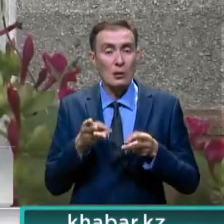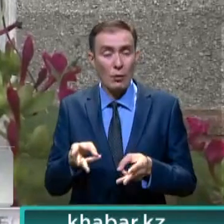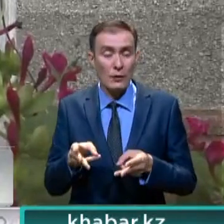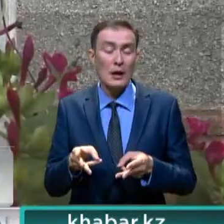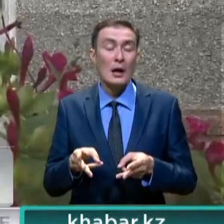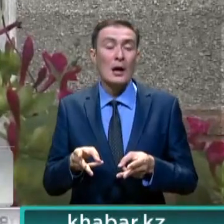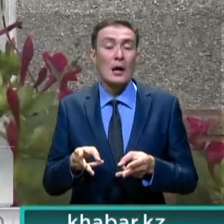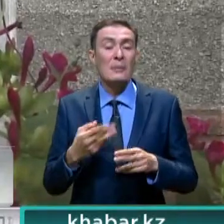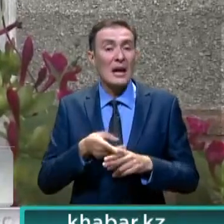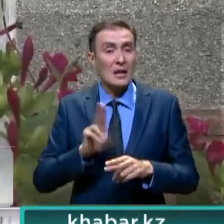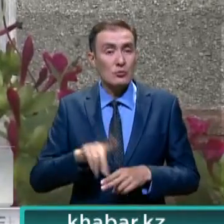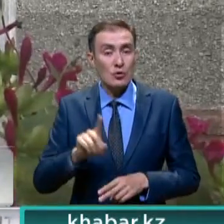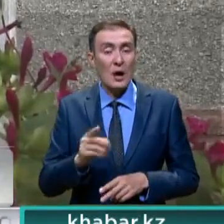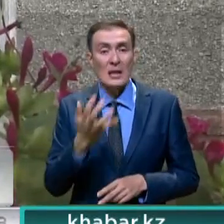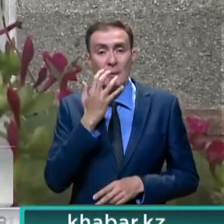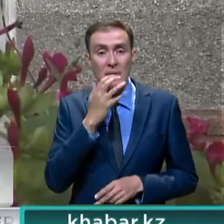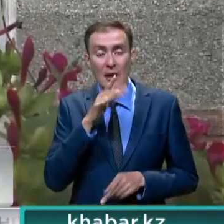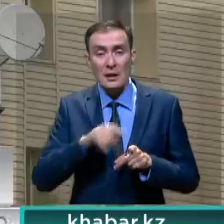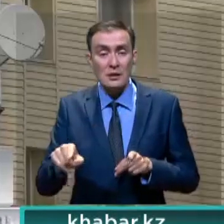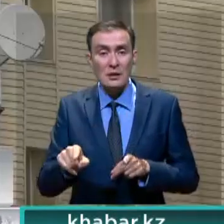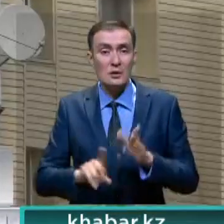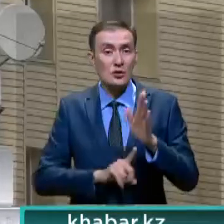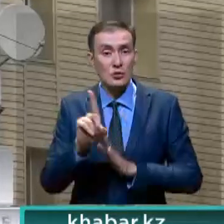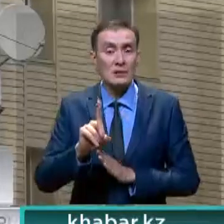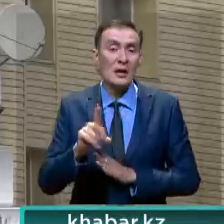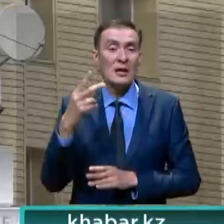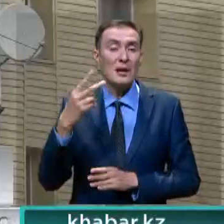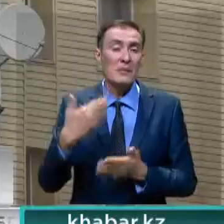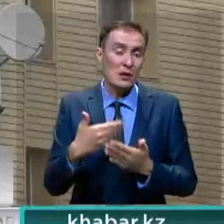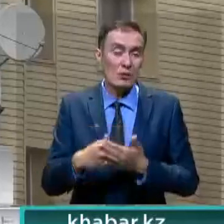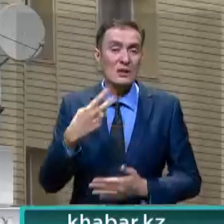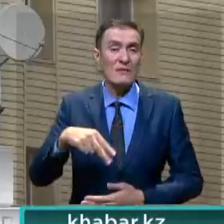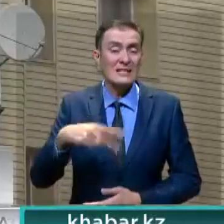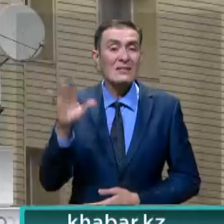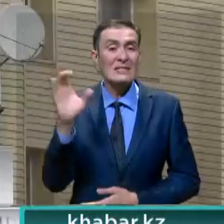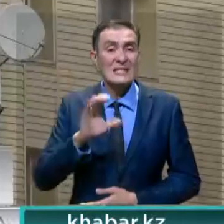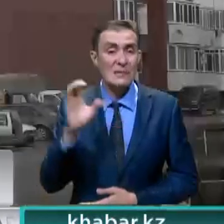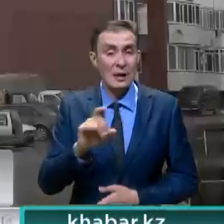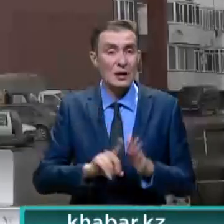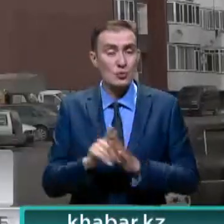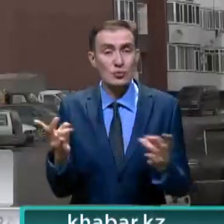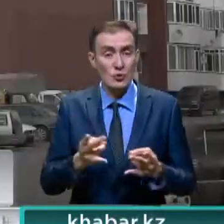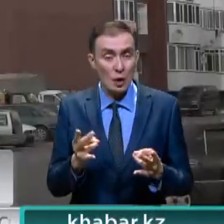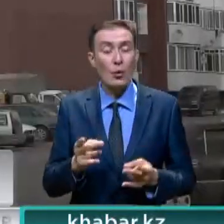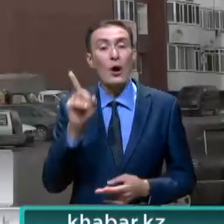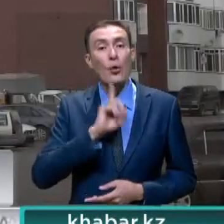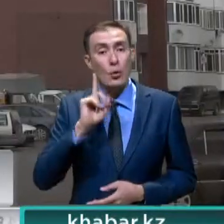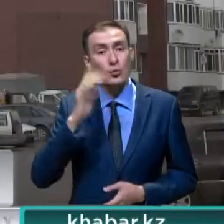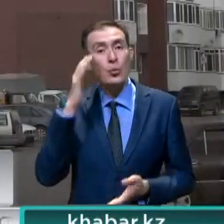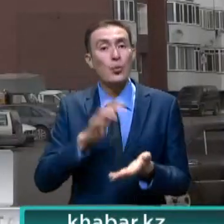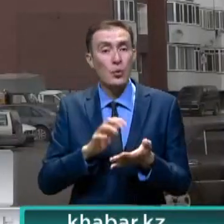турбин. При том, что отопительный сезон в регионе начнется ориентировочно 20 сентября. Ну, хоть